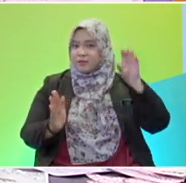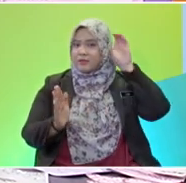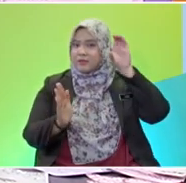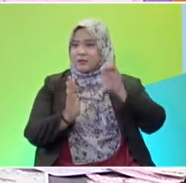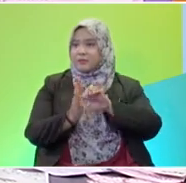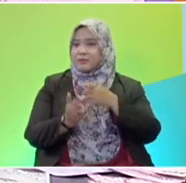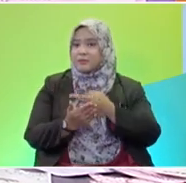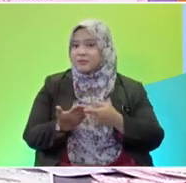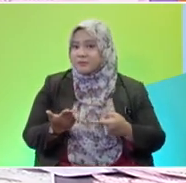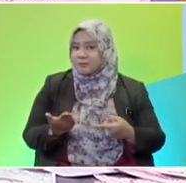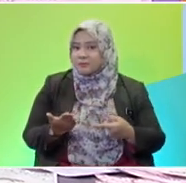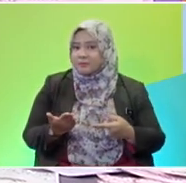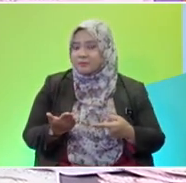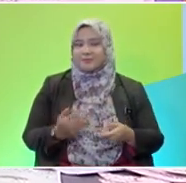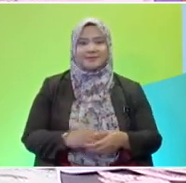sekali